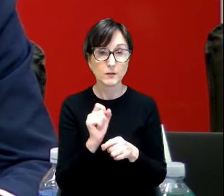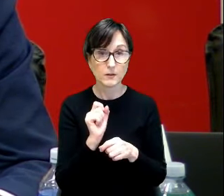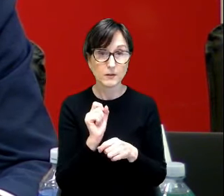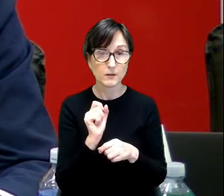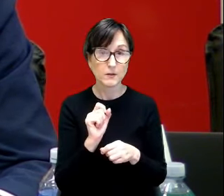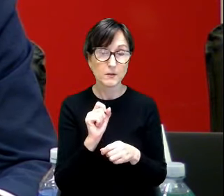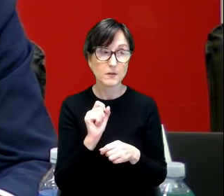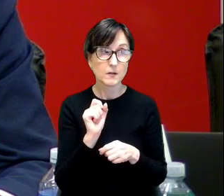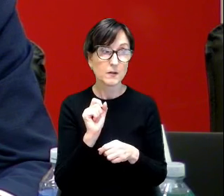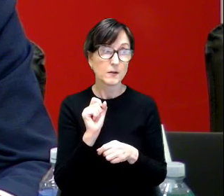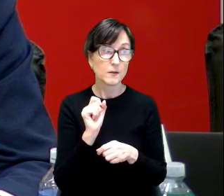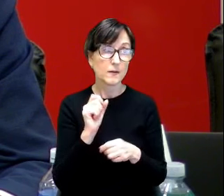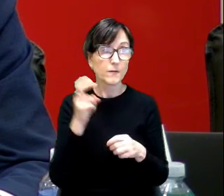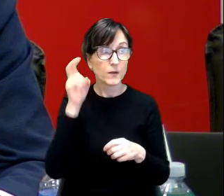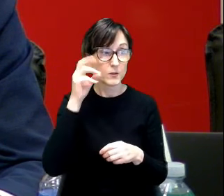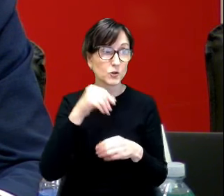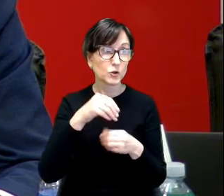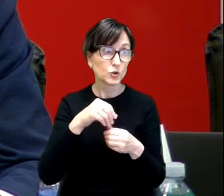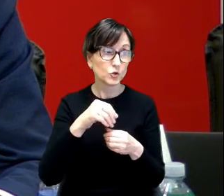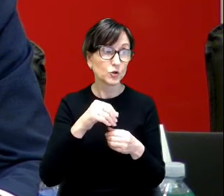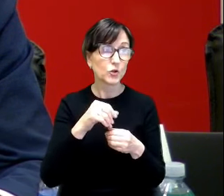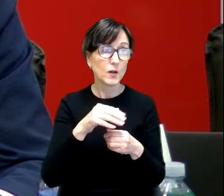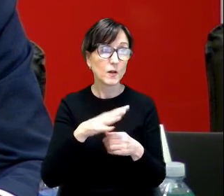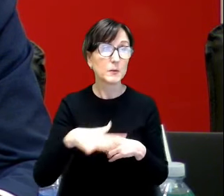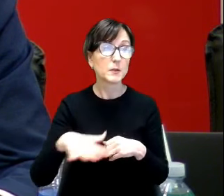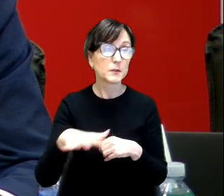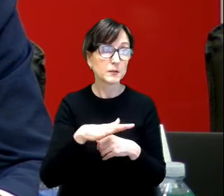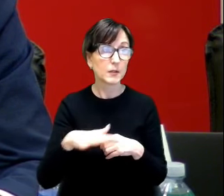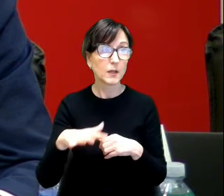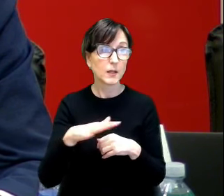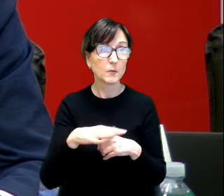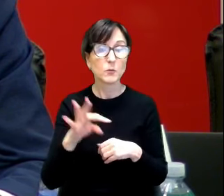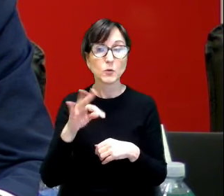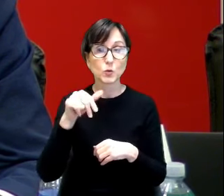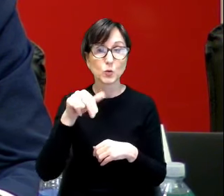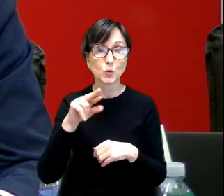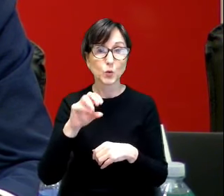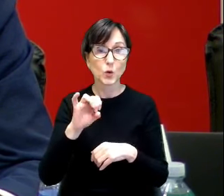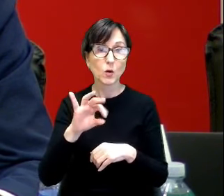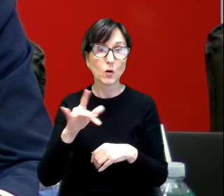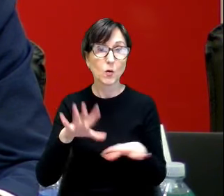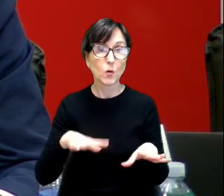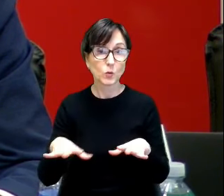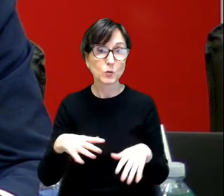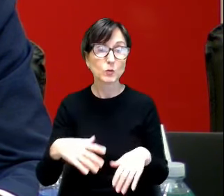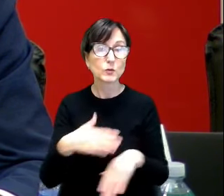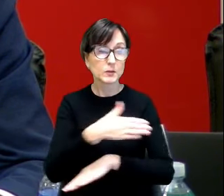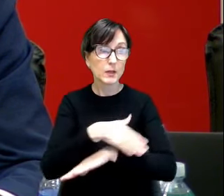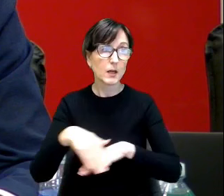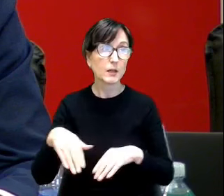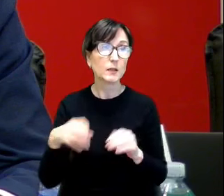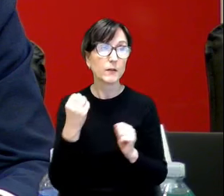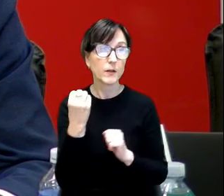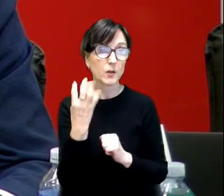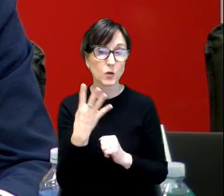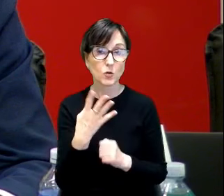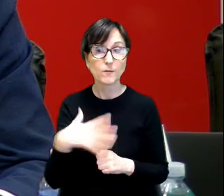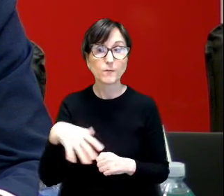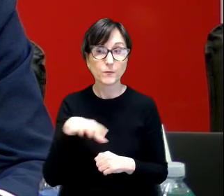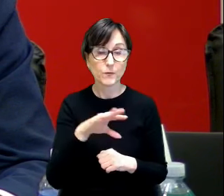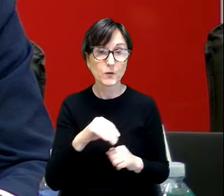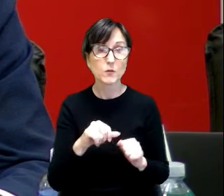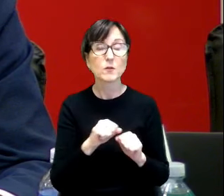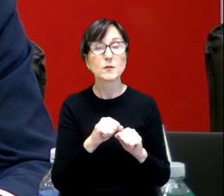turgaus aikštė 14 klaipėdoje dalies nuomos klausimas buvo svarstytas ir pritarta miesto plėtros ir